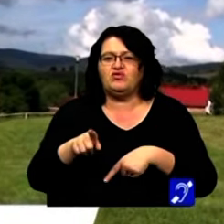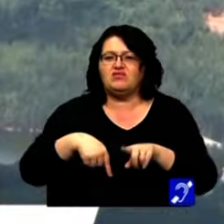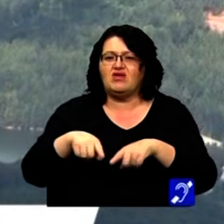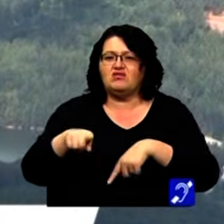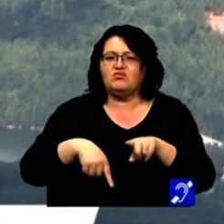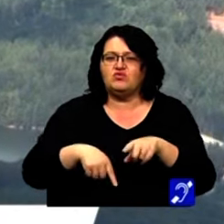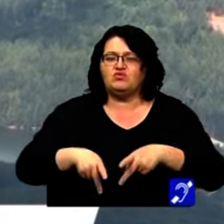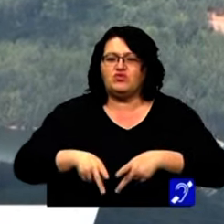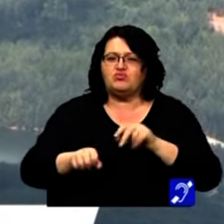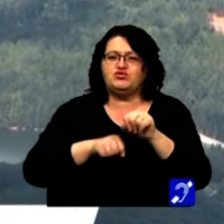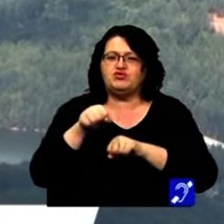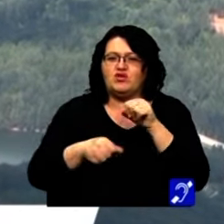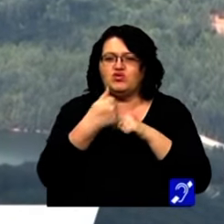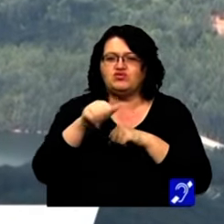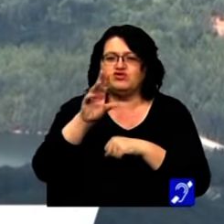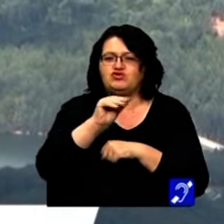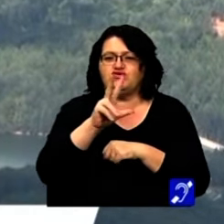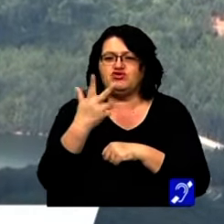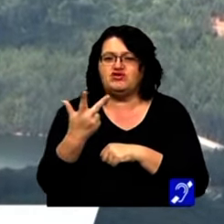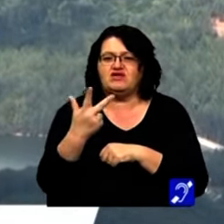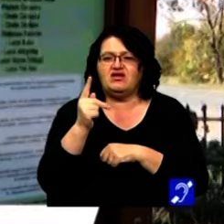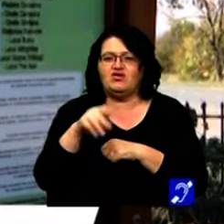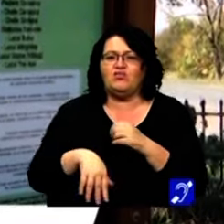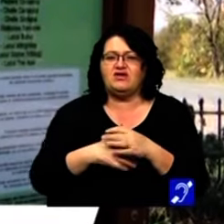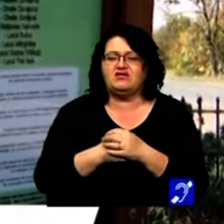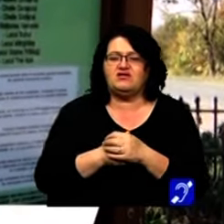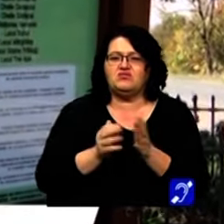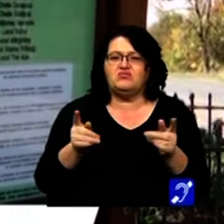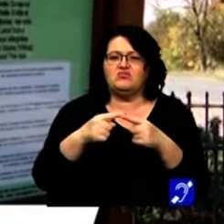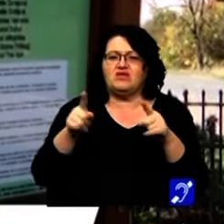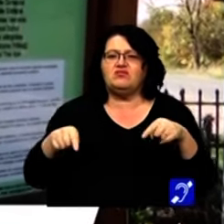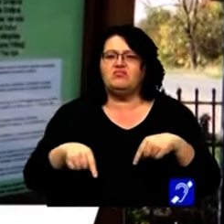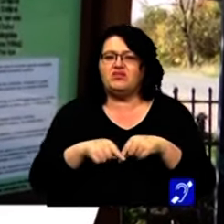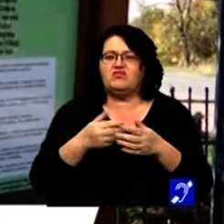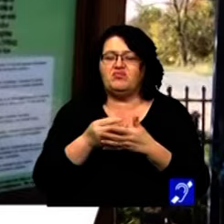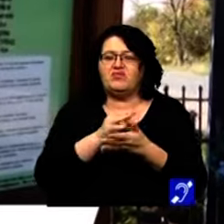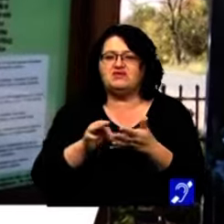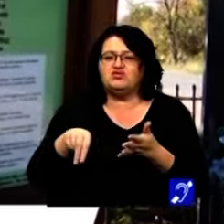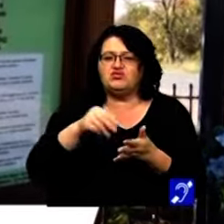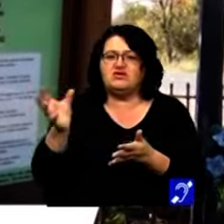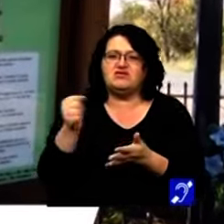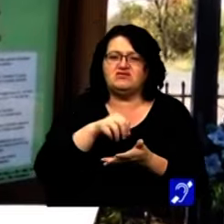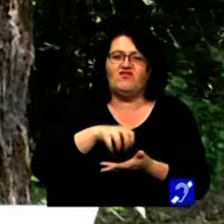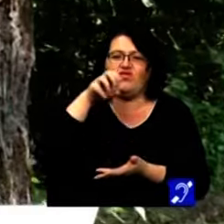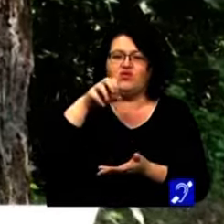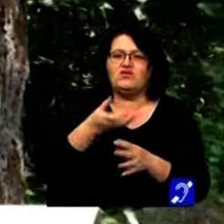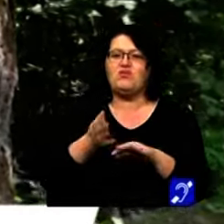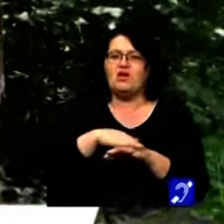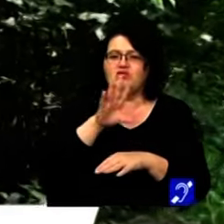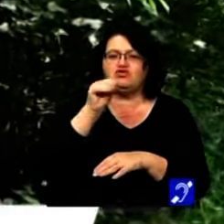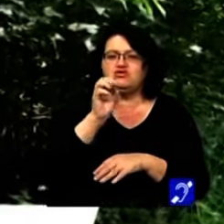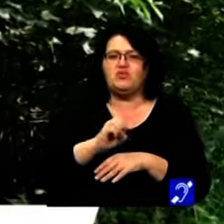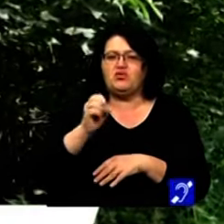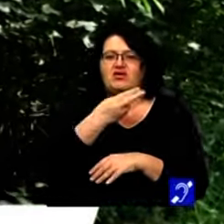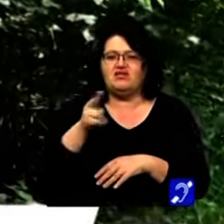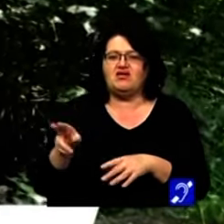trasee aproximativ 153 de kilometri pătrați. Proiectul va aduce în județ o finanțare estimată la peste 50 de milioane